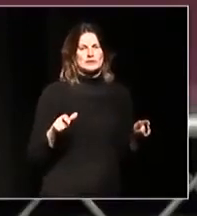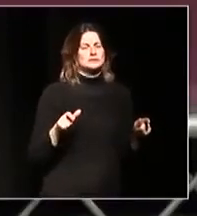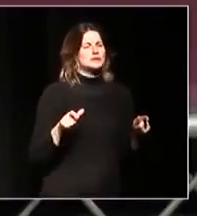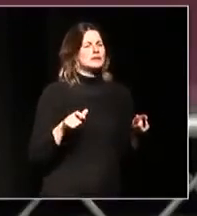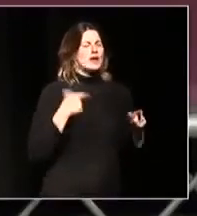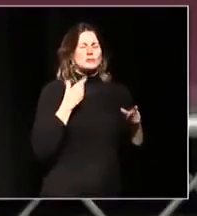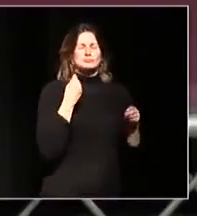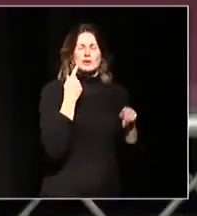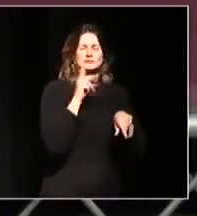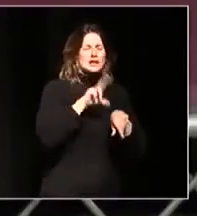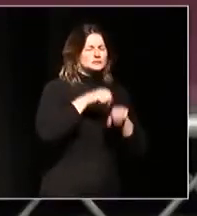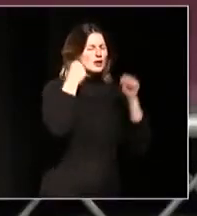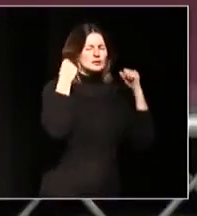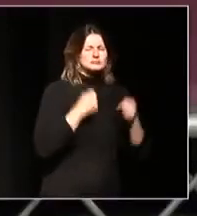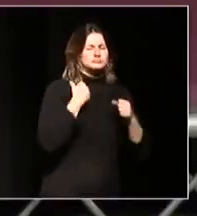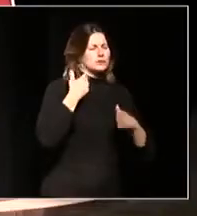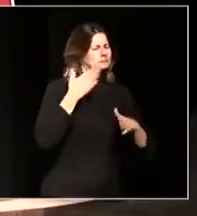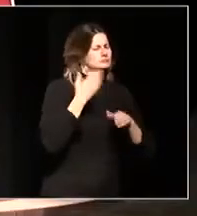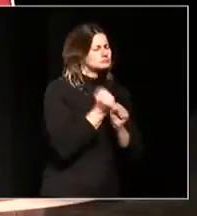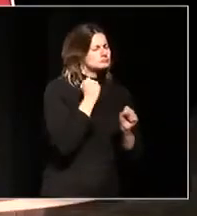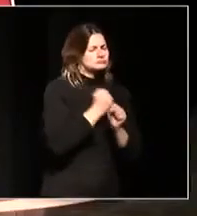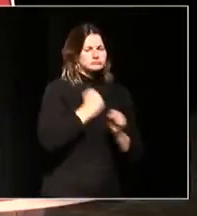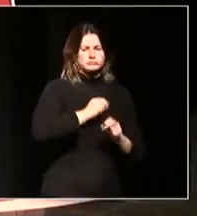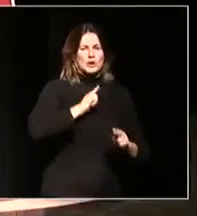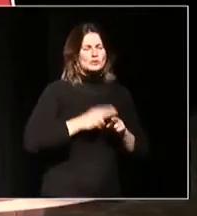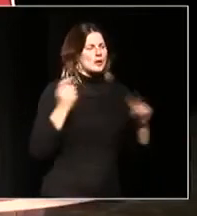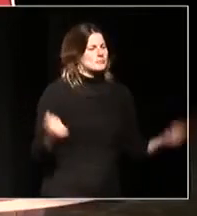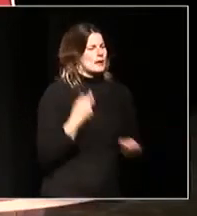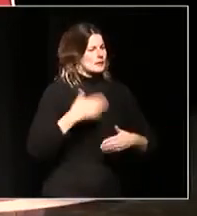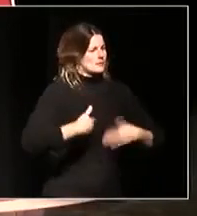dia per poder tirar endavant aquesta campanya.